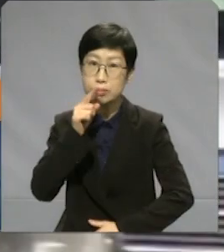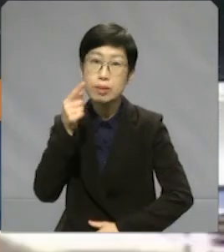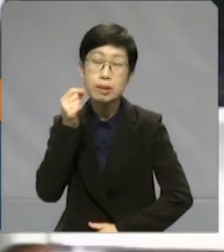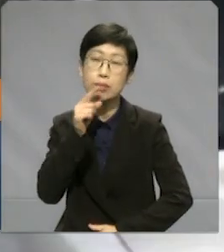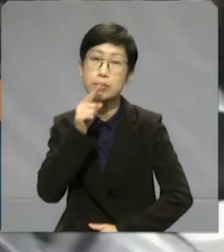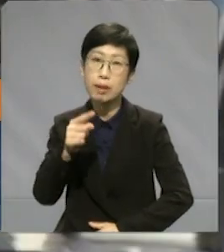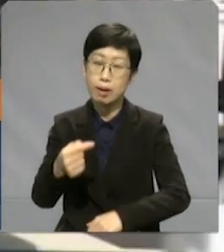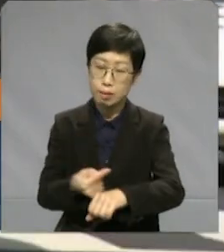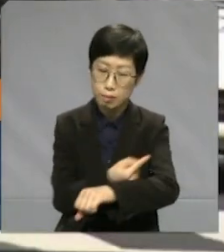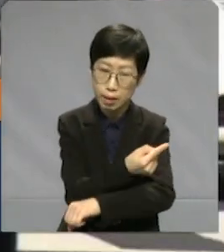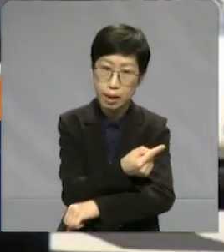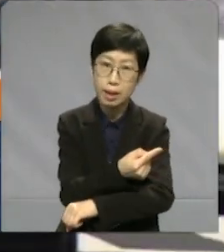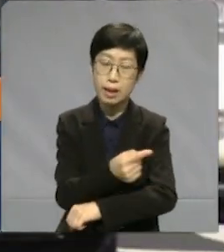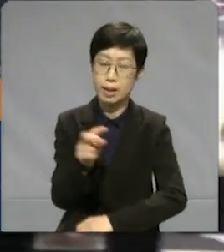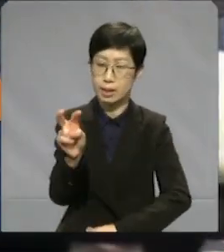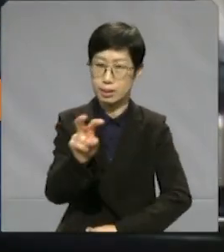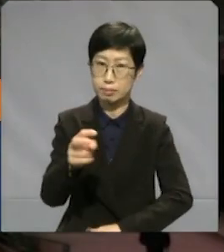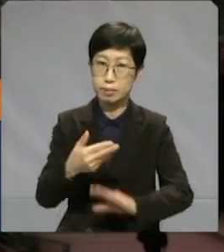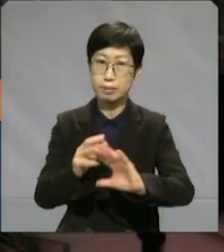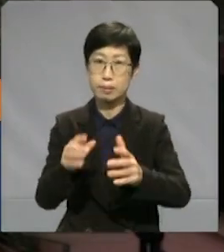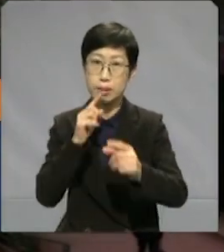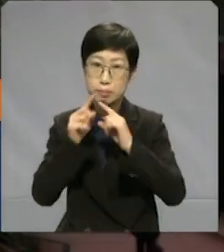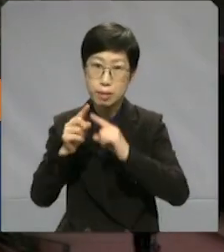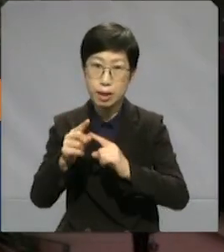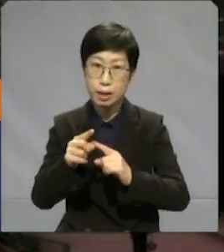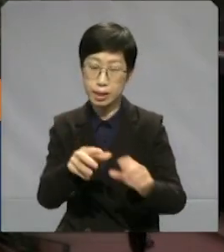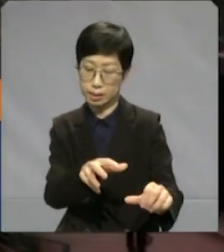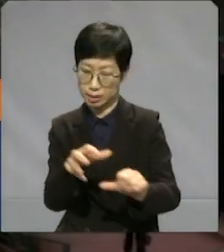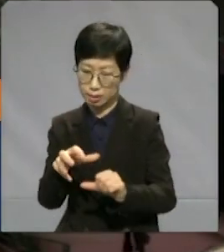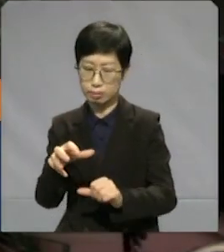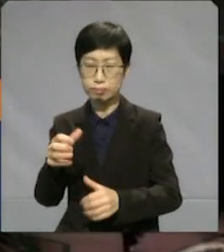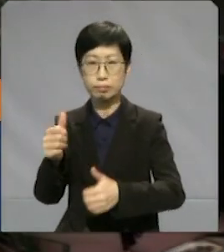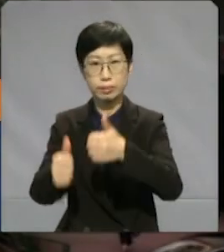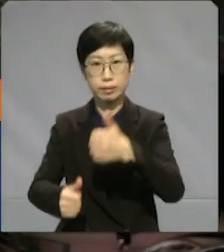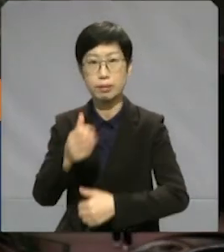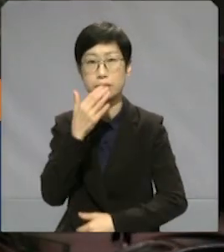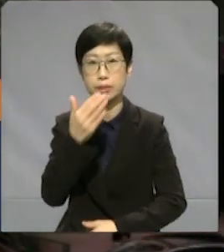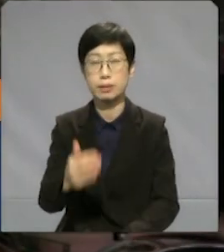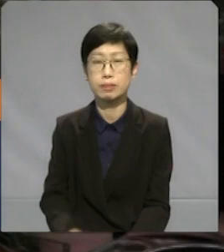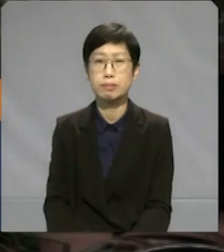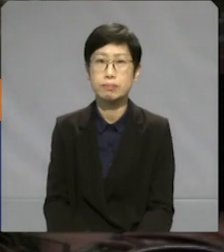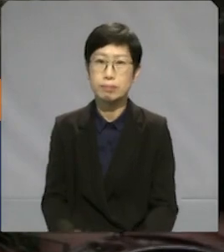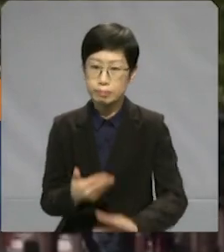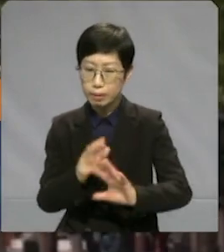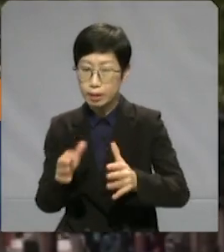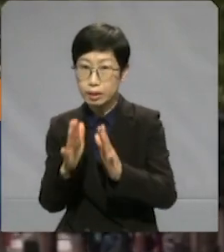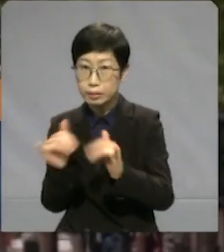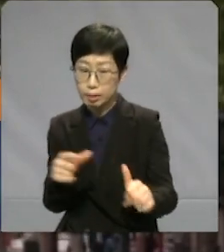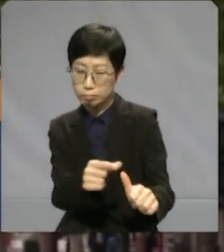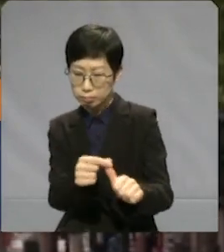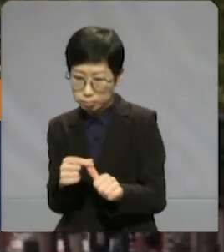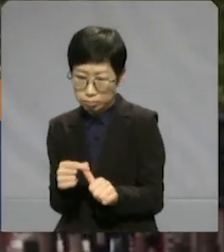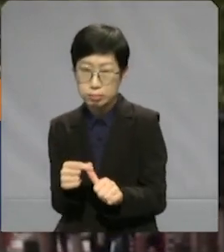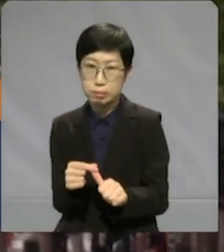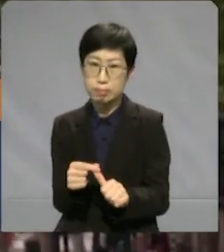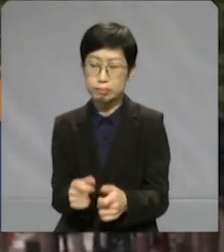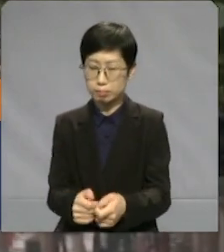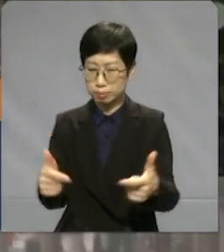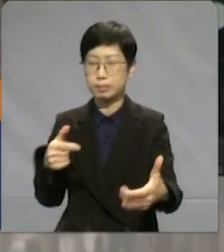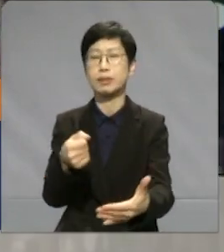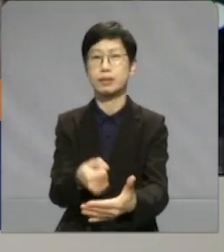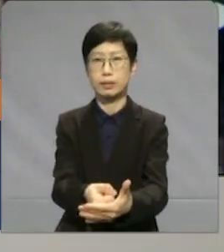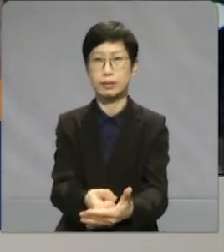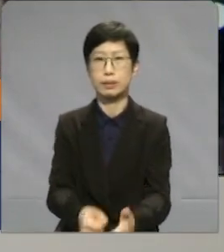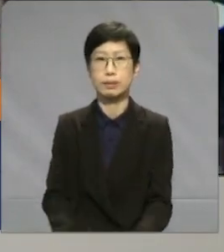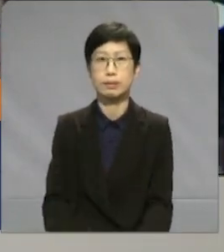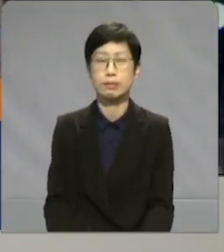한국어 등 20개 외국어로도 볼 수 있게 하기로 했는데요. 외국인 노동 인력을 늘리기로 하면서 취한 조치이기도